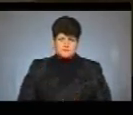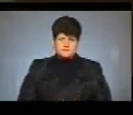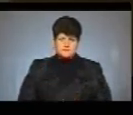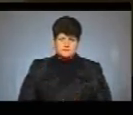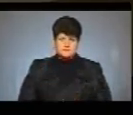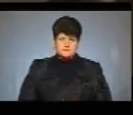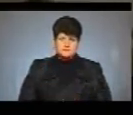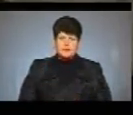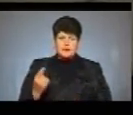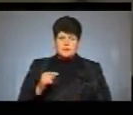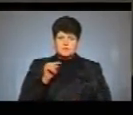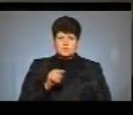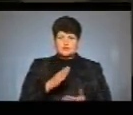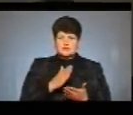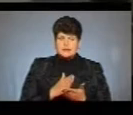Також тут є